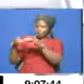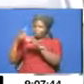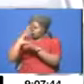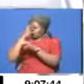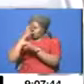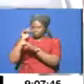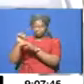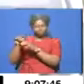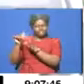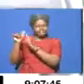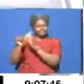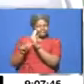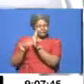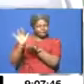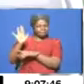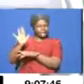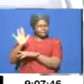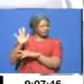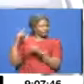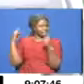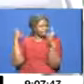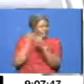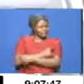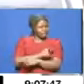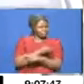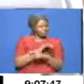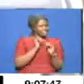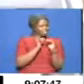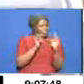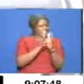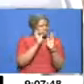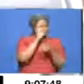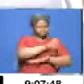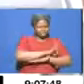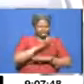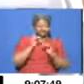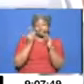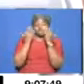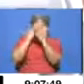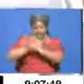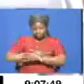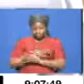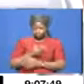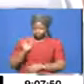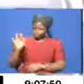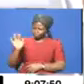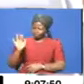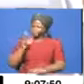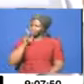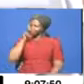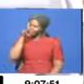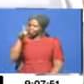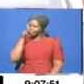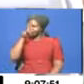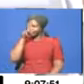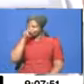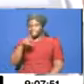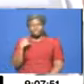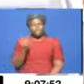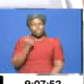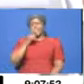usiku na mchana. Ni kama usiku na mchana. Wale ni domokaya. Wanabweka